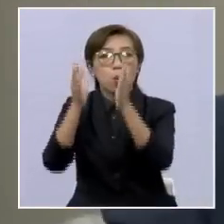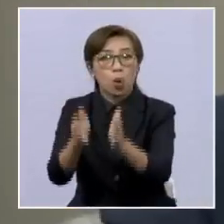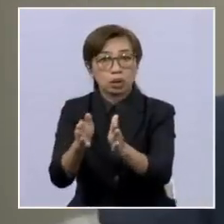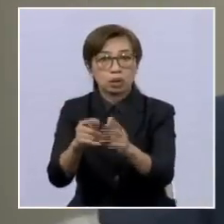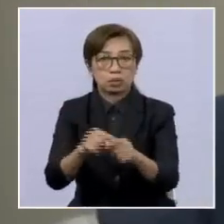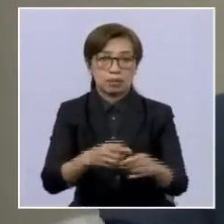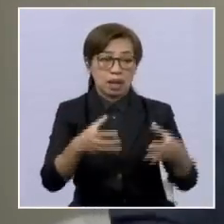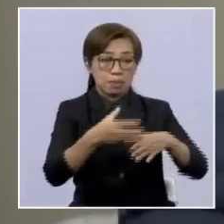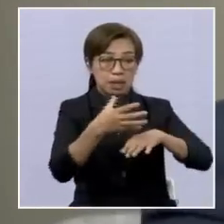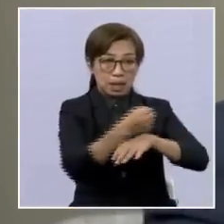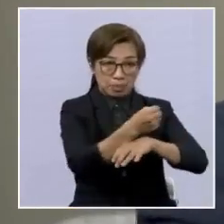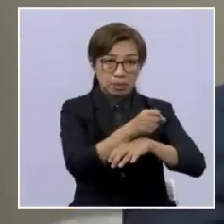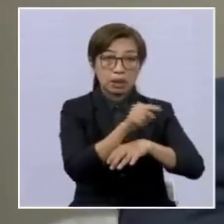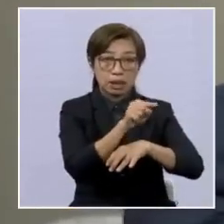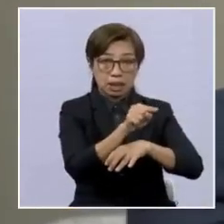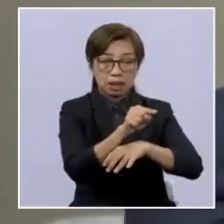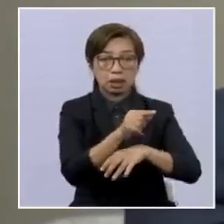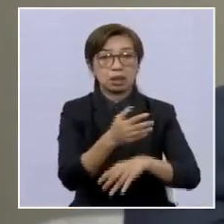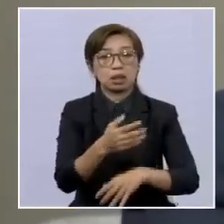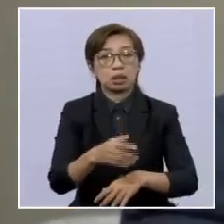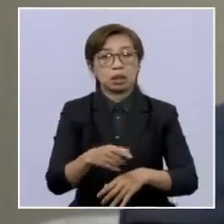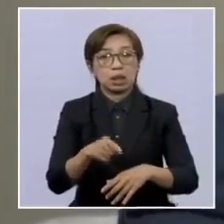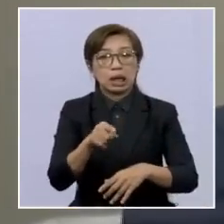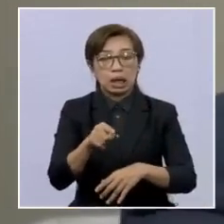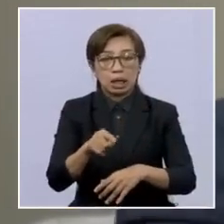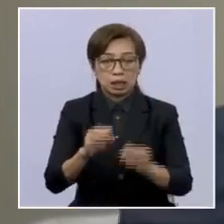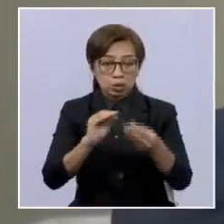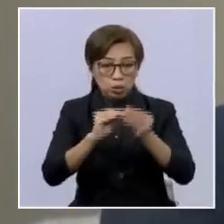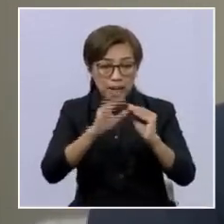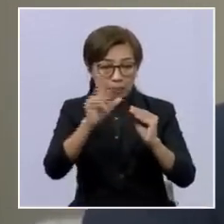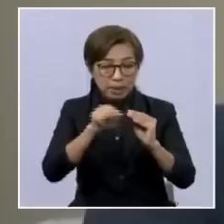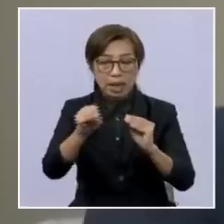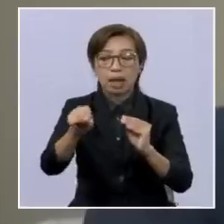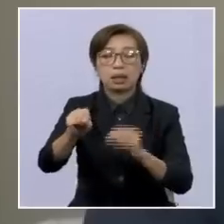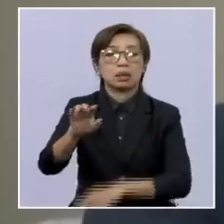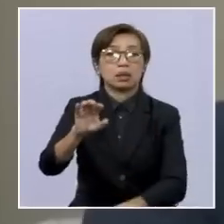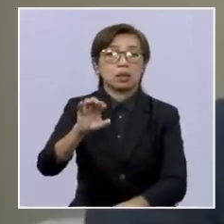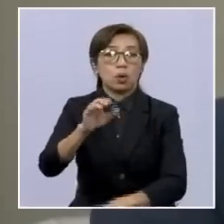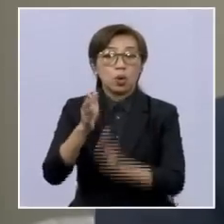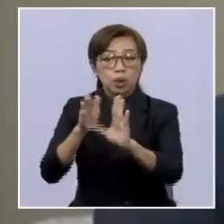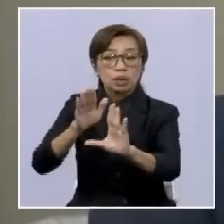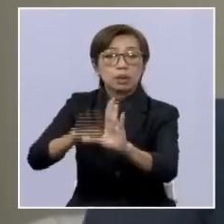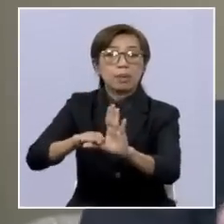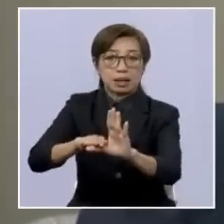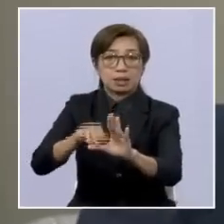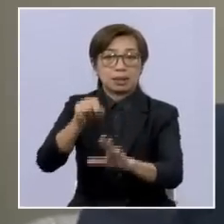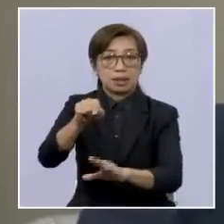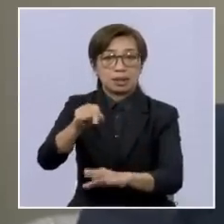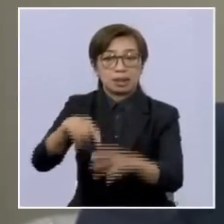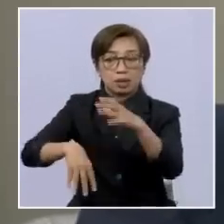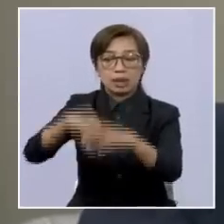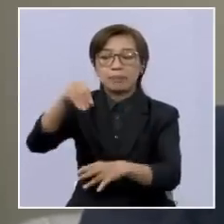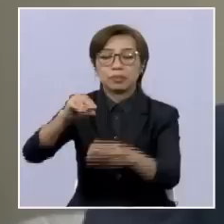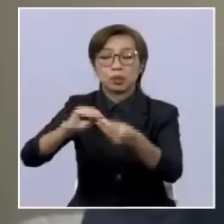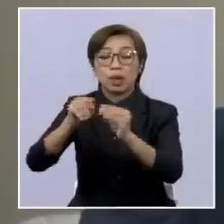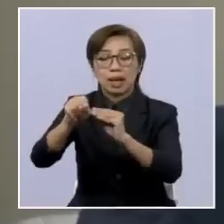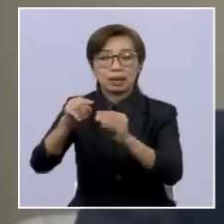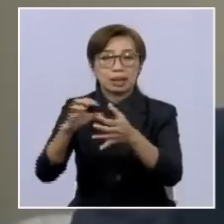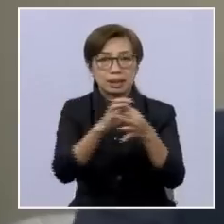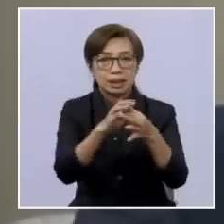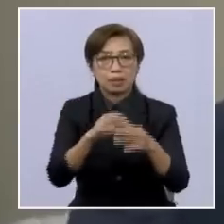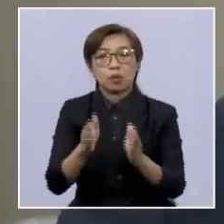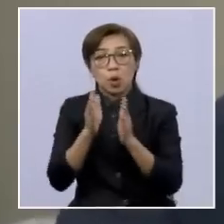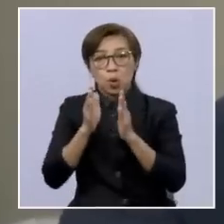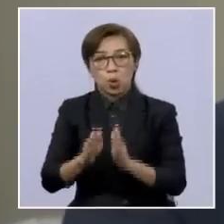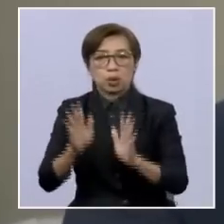ได้เบอร์ไม่เหมือนกันเบอร์ที่คุณได้เนี่ยคือเบอร์จากตัวบุคคลที่คุณลงสมัครแล้วหยิบขึ้นมา ครับ มันเลยทำให้ตัวคนเนี่ยมันเล